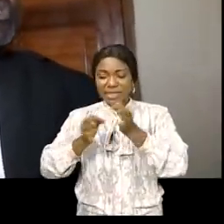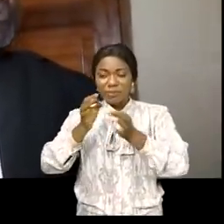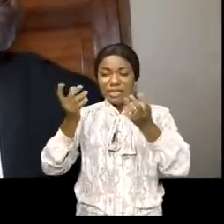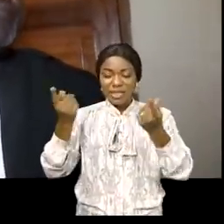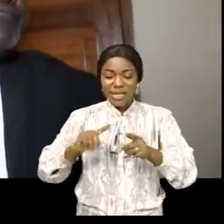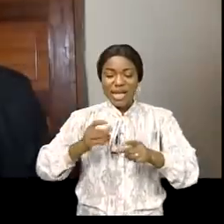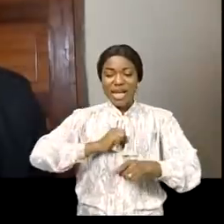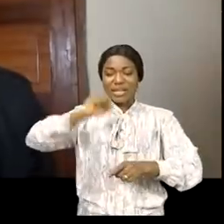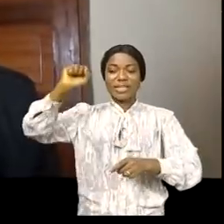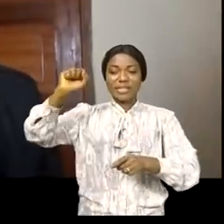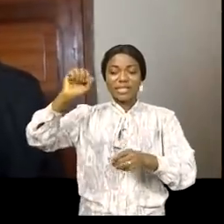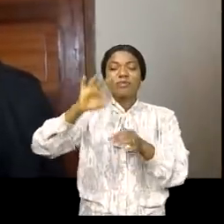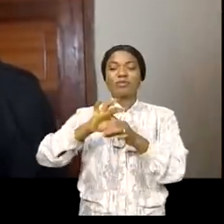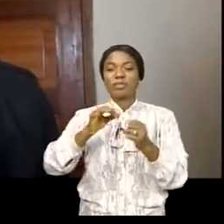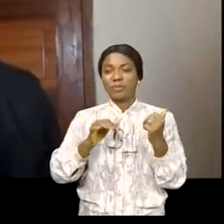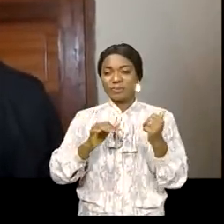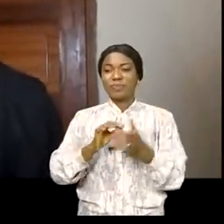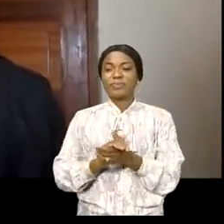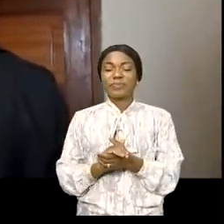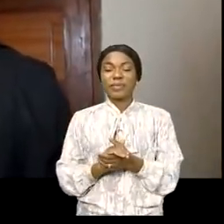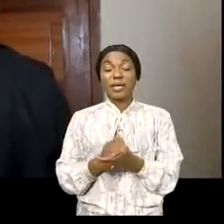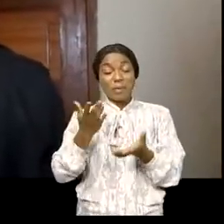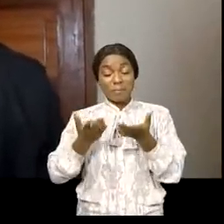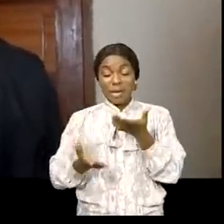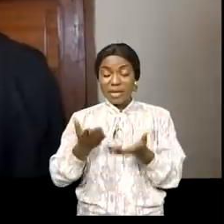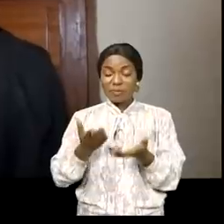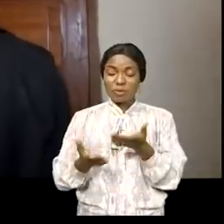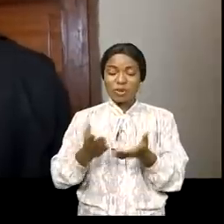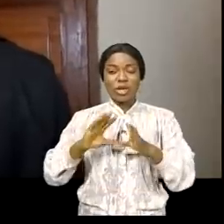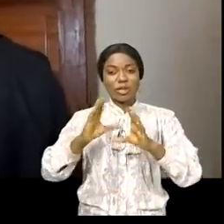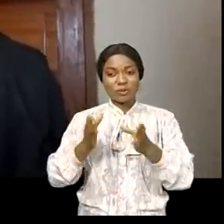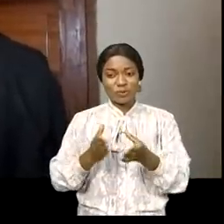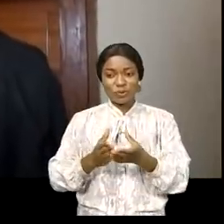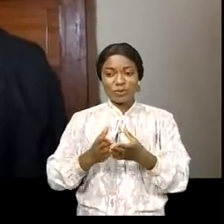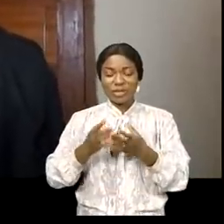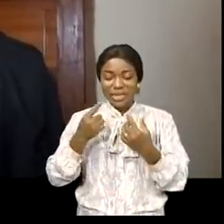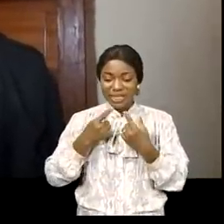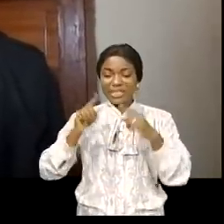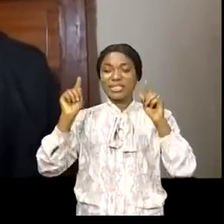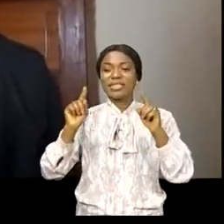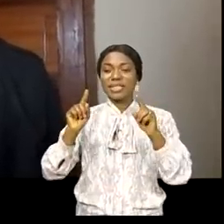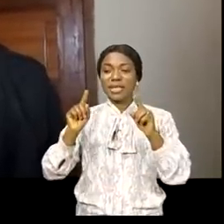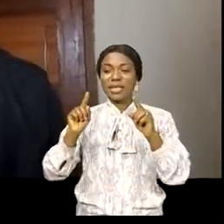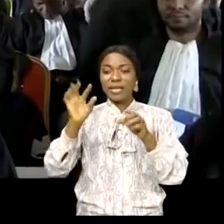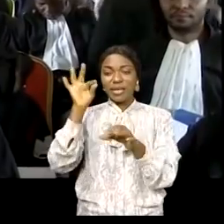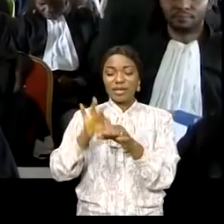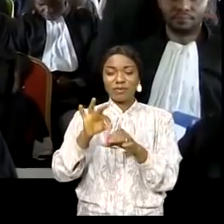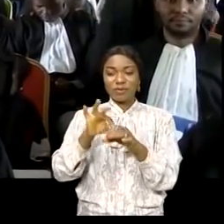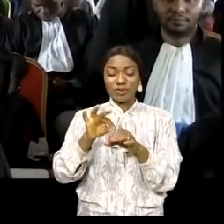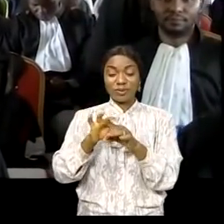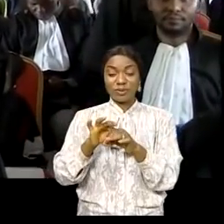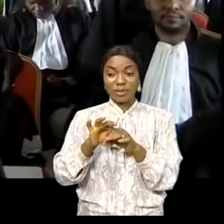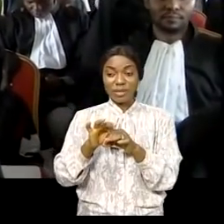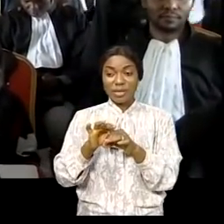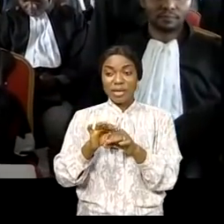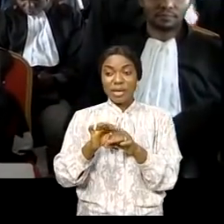victoire écrasante. Qui, au regard des éléments, des résultats qu'ils ont pu observer durant